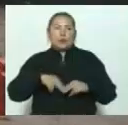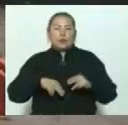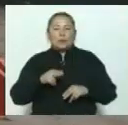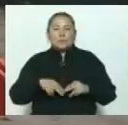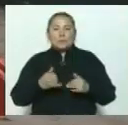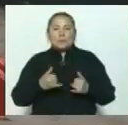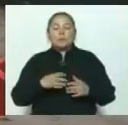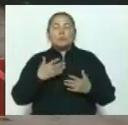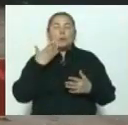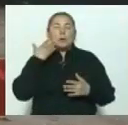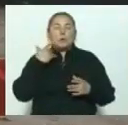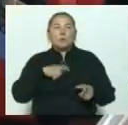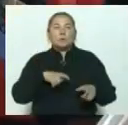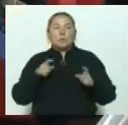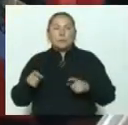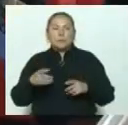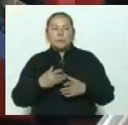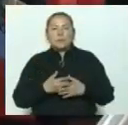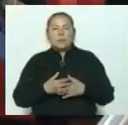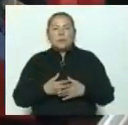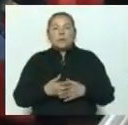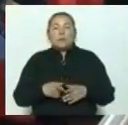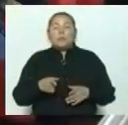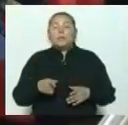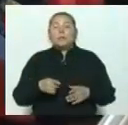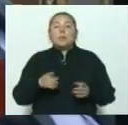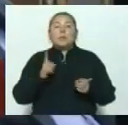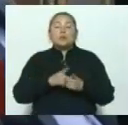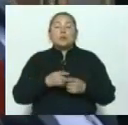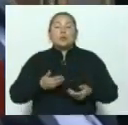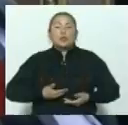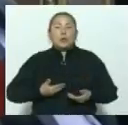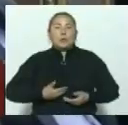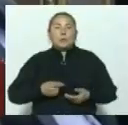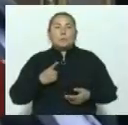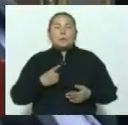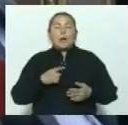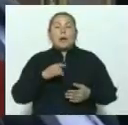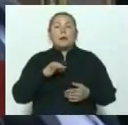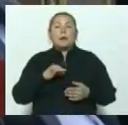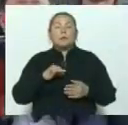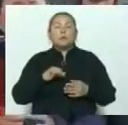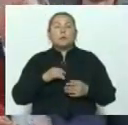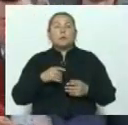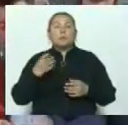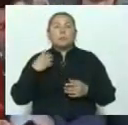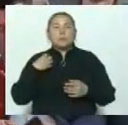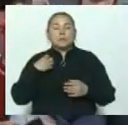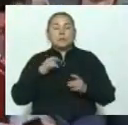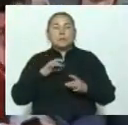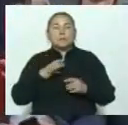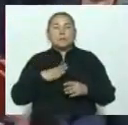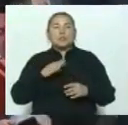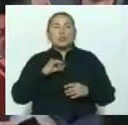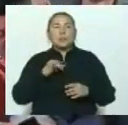қарқынды. Десе де ауданда мәселе жоқ емес. Облыс әкімімен кездесуге келген тұрғындар біразын аймақ басшысына жолдады. Жыңғылды бар,